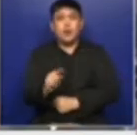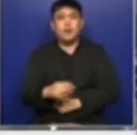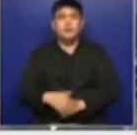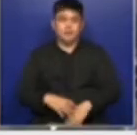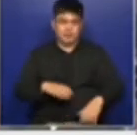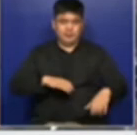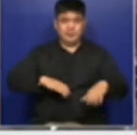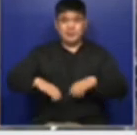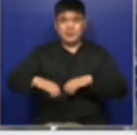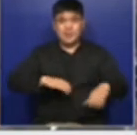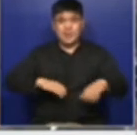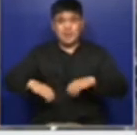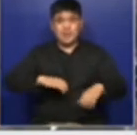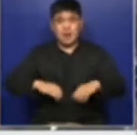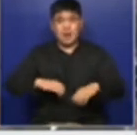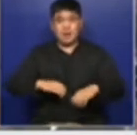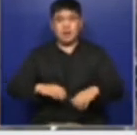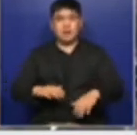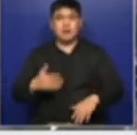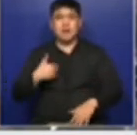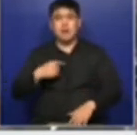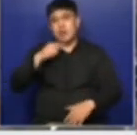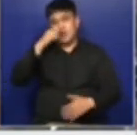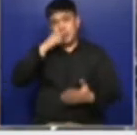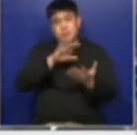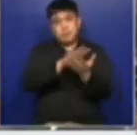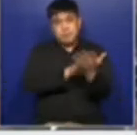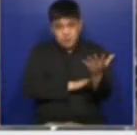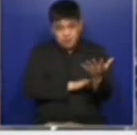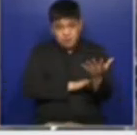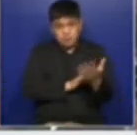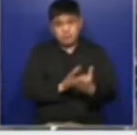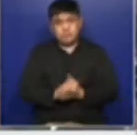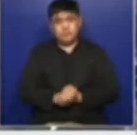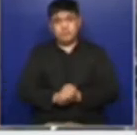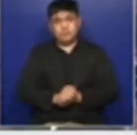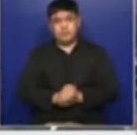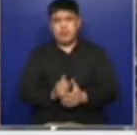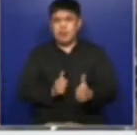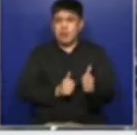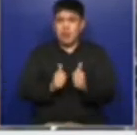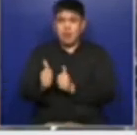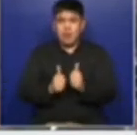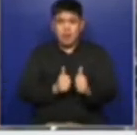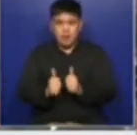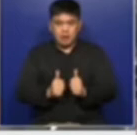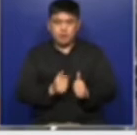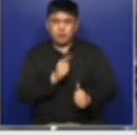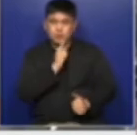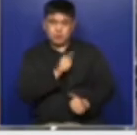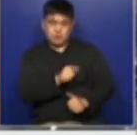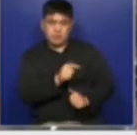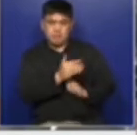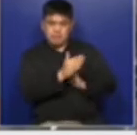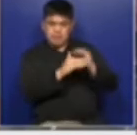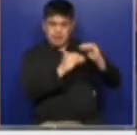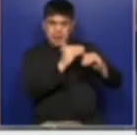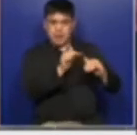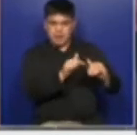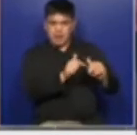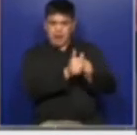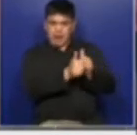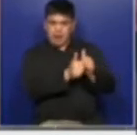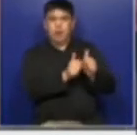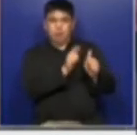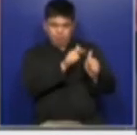ารราชการส่วนแผ่นดินนะครับเราจะพัฒนาส่วนที่จะแข่งขันเราก็อยากพัฒนาในส่วน